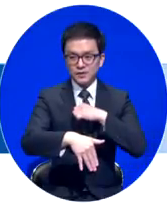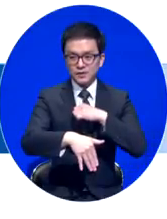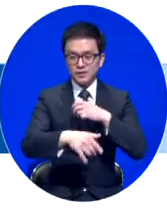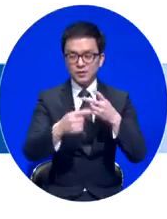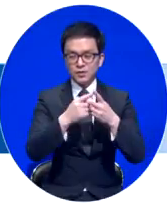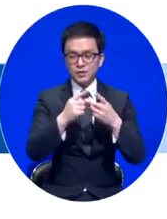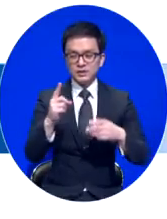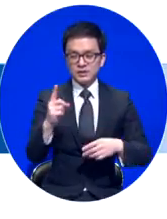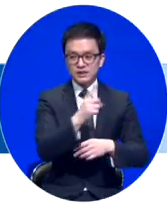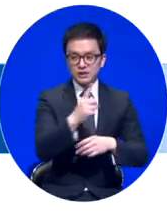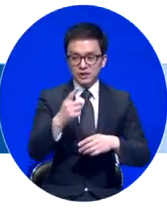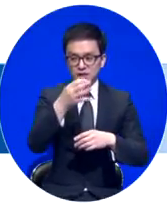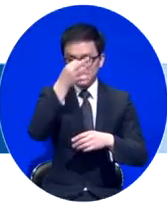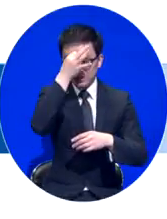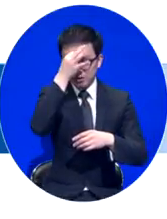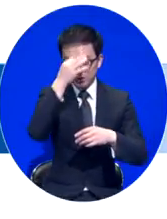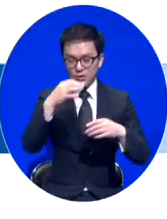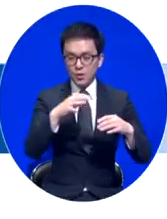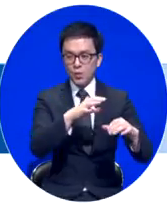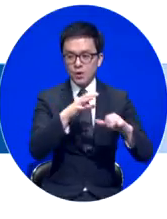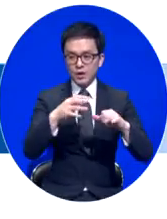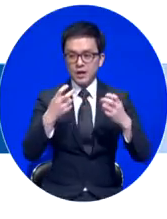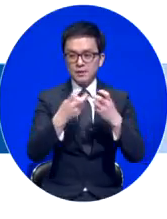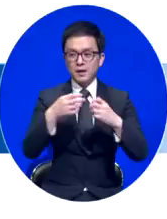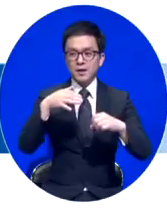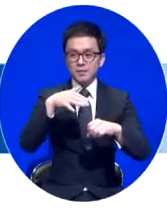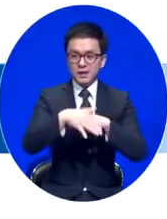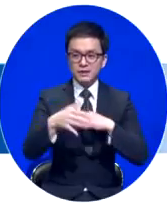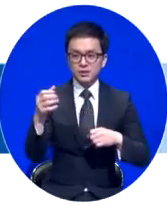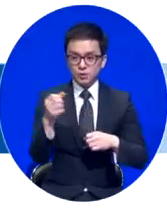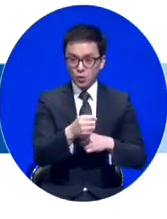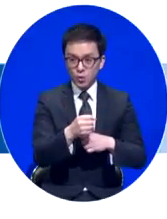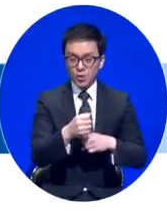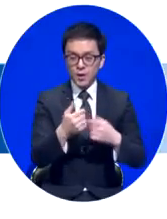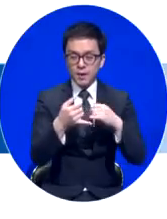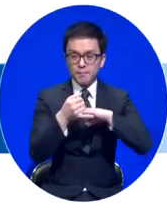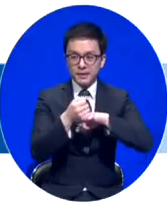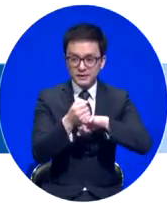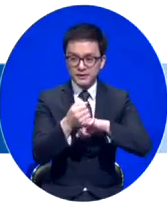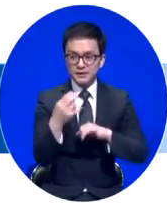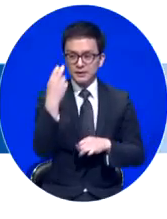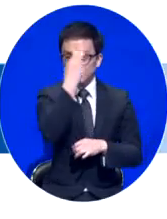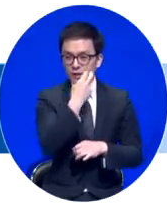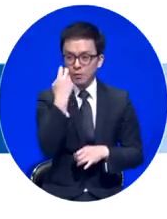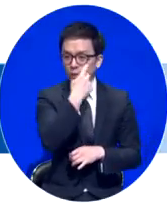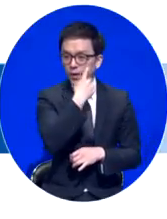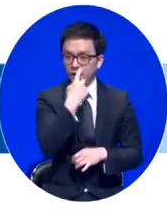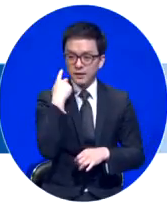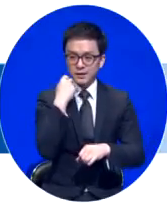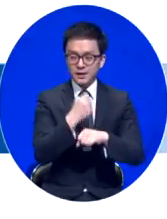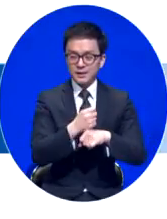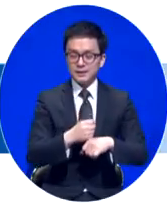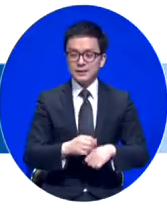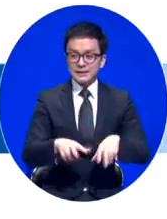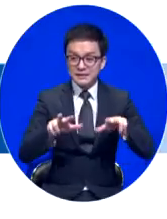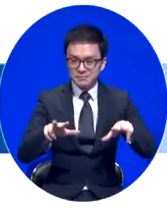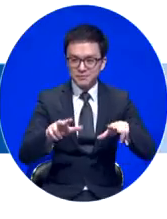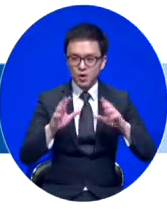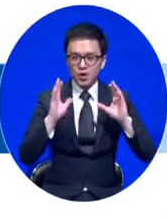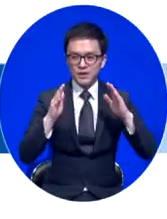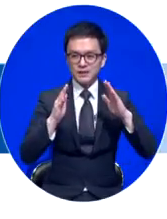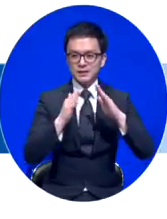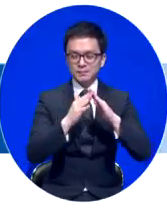또는 디지털 기술을 활용한 방식으로 반드시 점검 확인하는